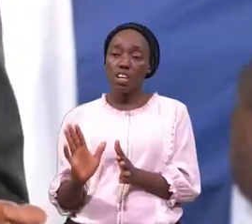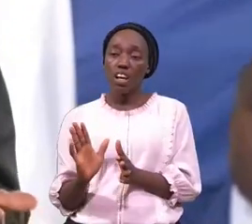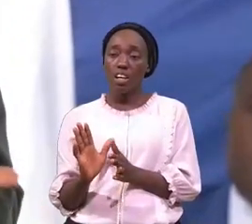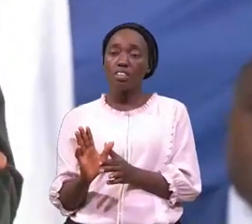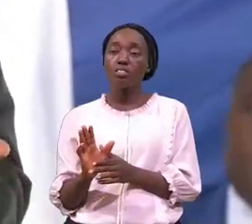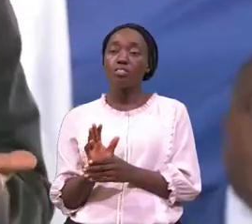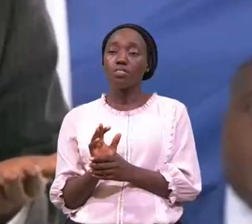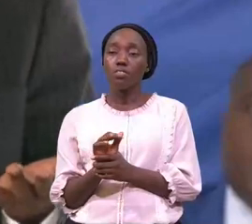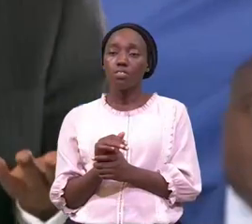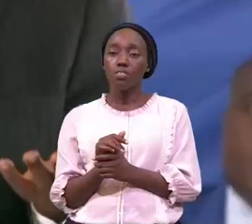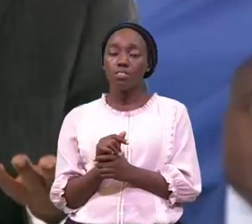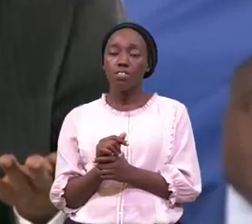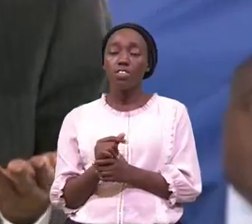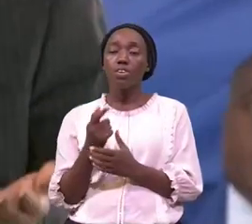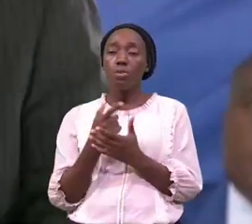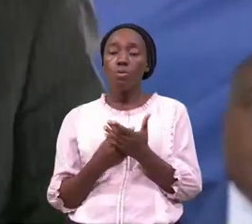ministre.